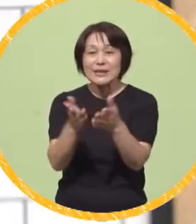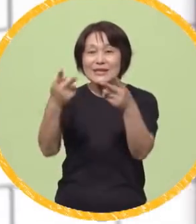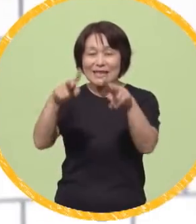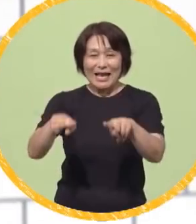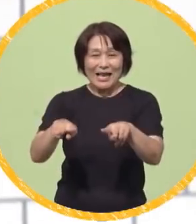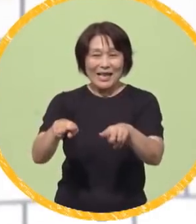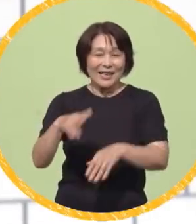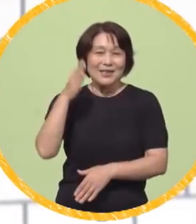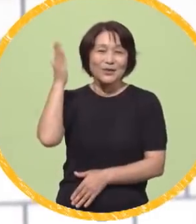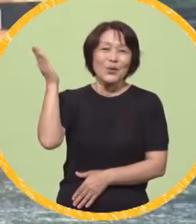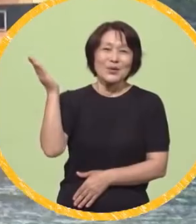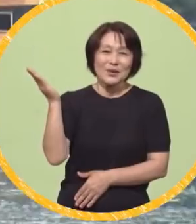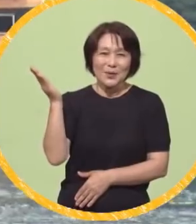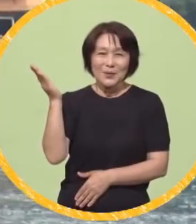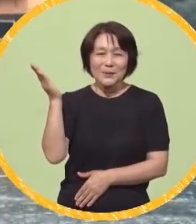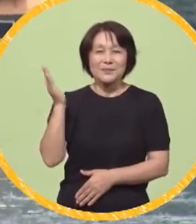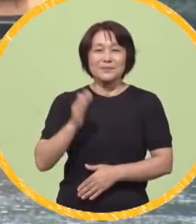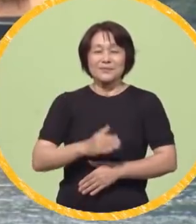ぞ。